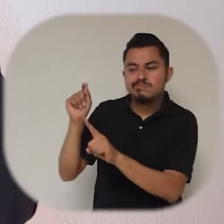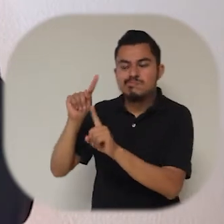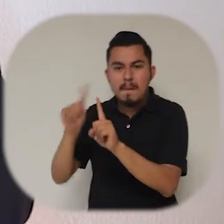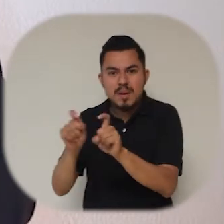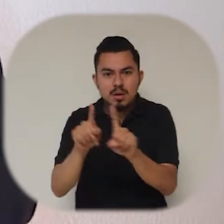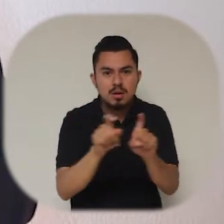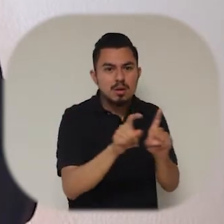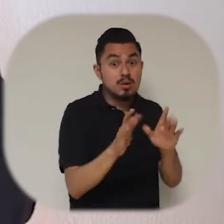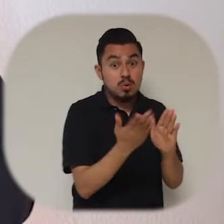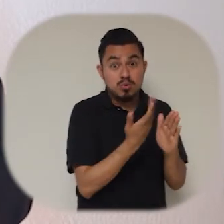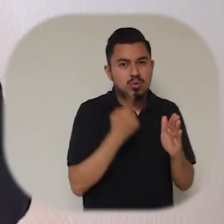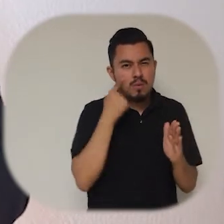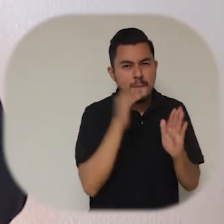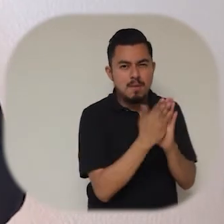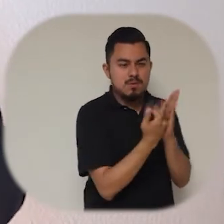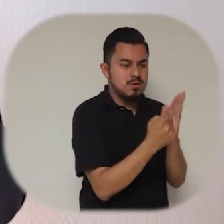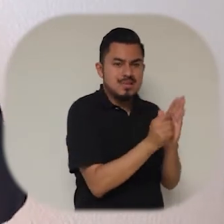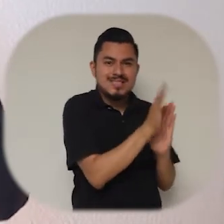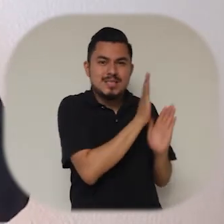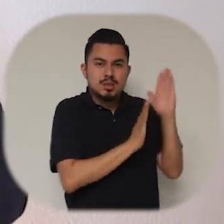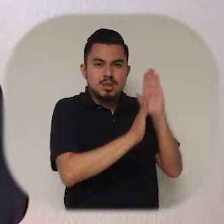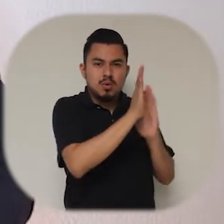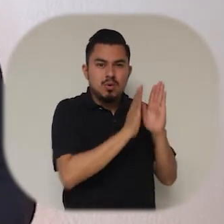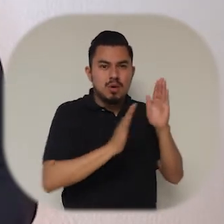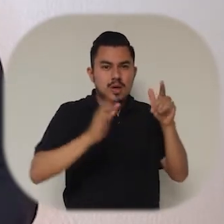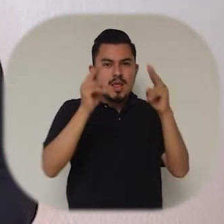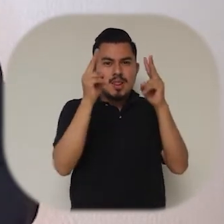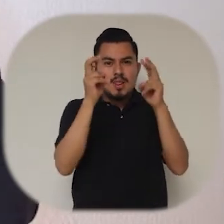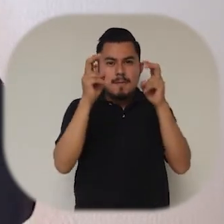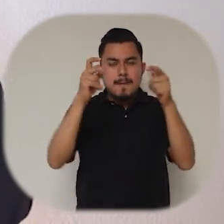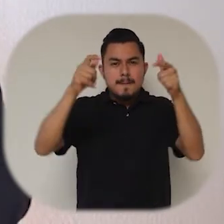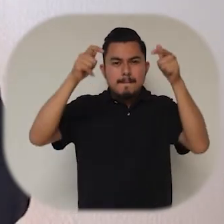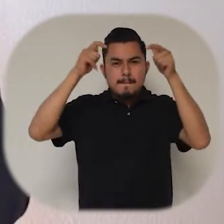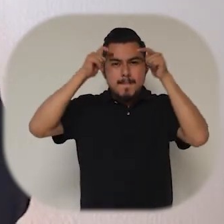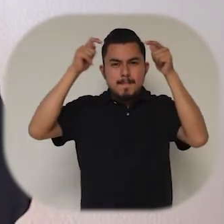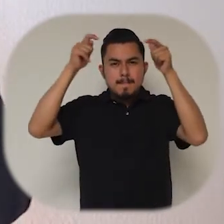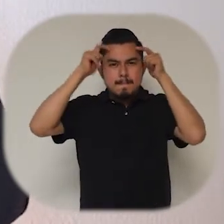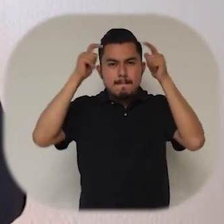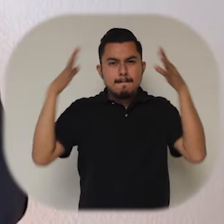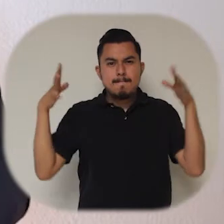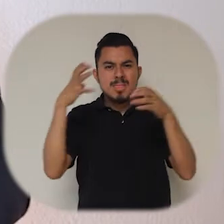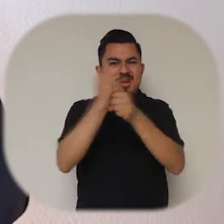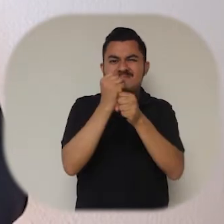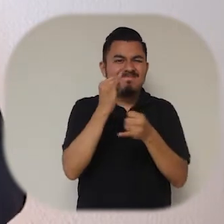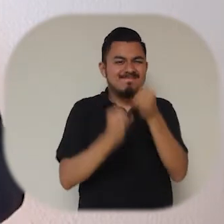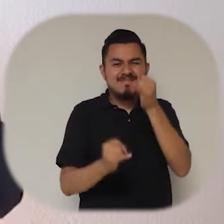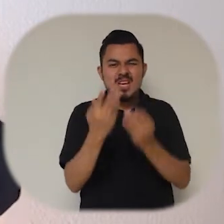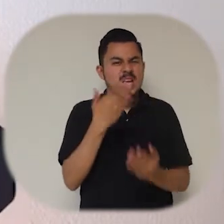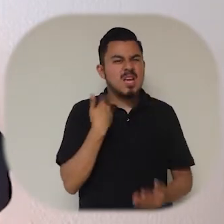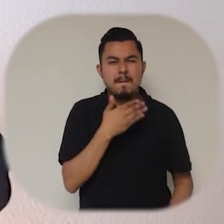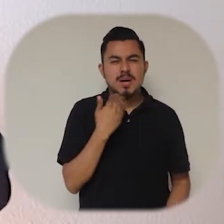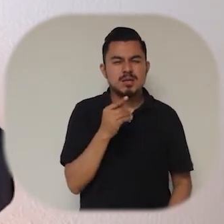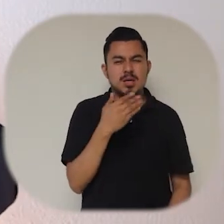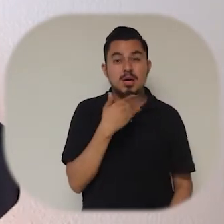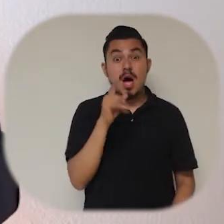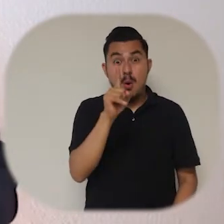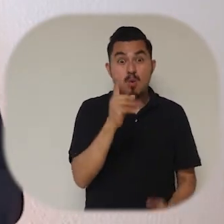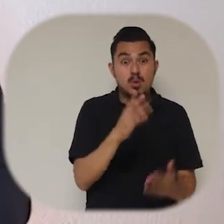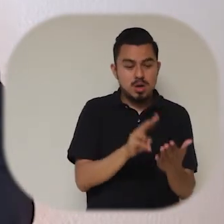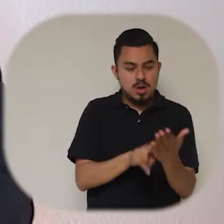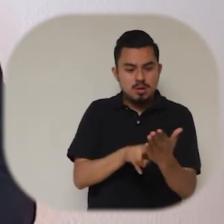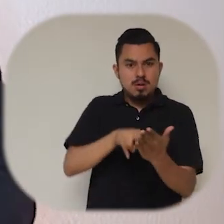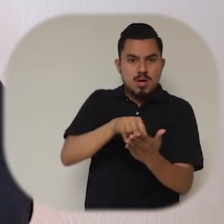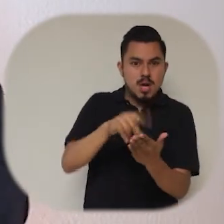대한 얘기를 하고 있으면서 결국은 올바른 왕이 일어나면 산다라고 하는 얘기를 하고 있는데 그 올바른 왕